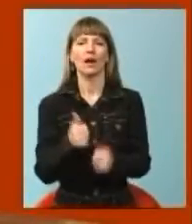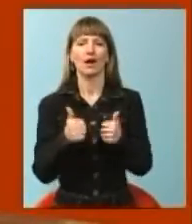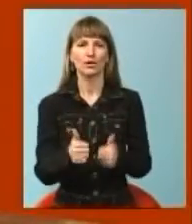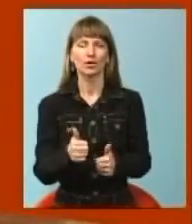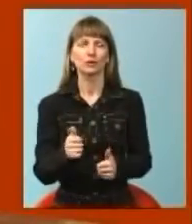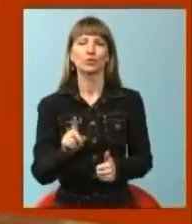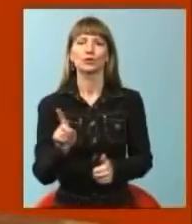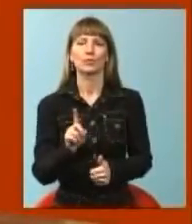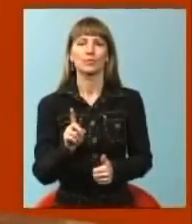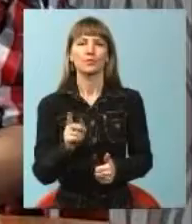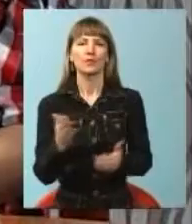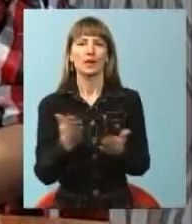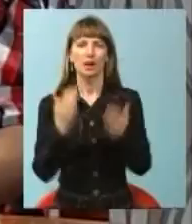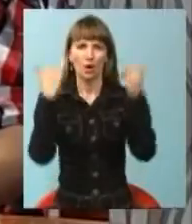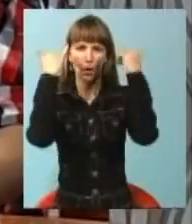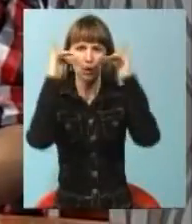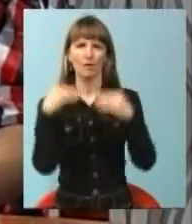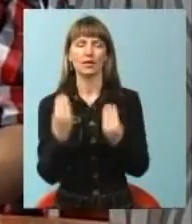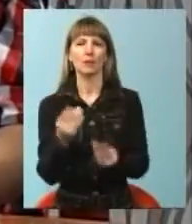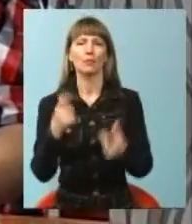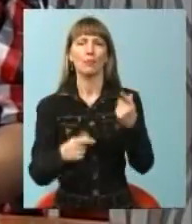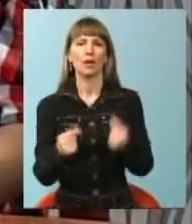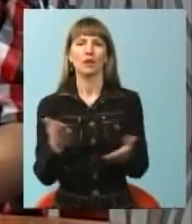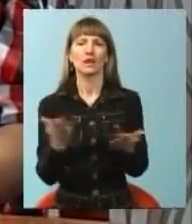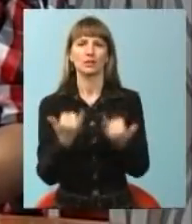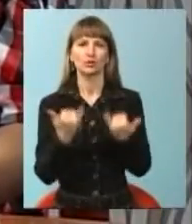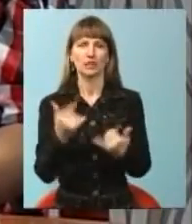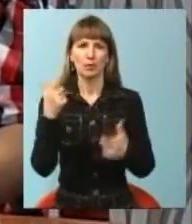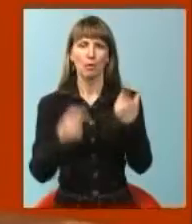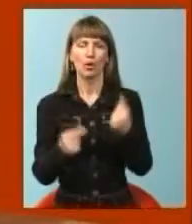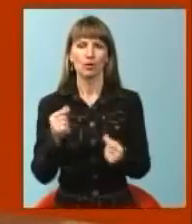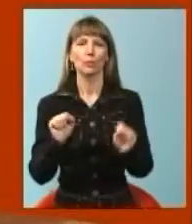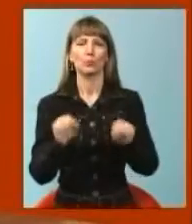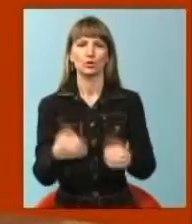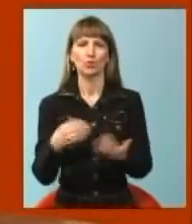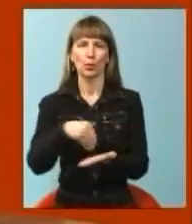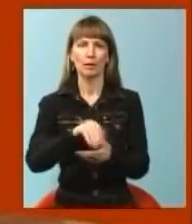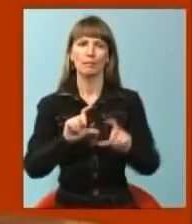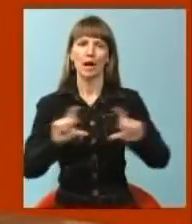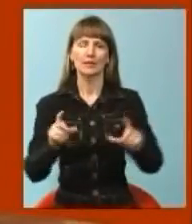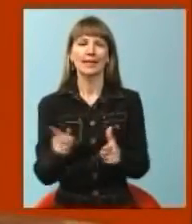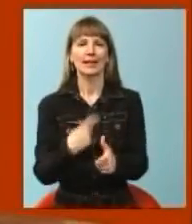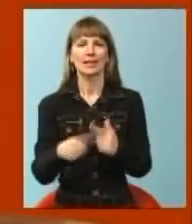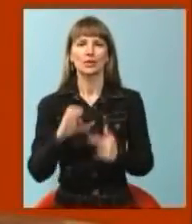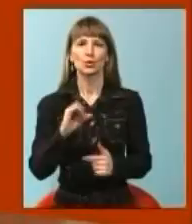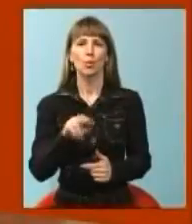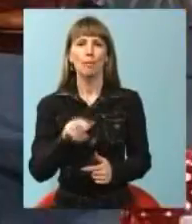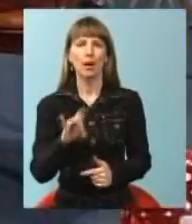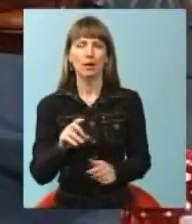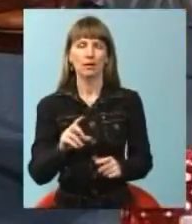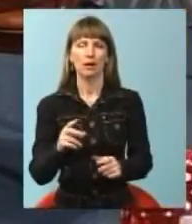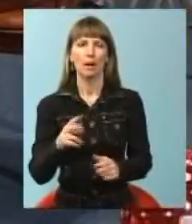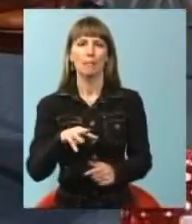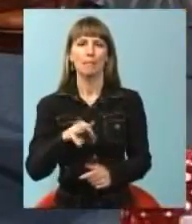того, яке молоко дають корови? Взагалі, як ти вважаєш, яке зараз молоко? Можна придбати у магазині або супермаркеті? Не